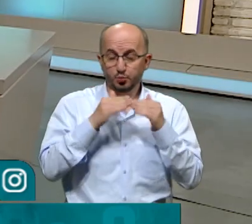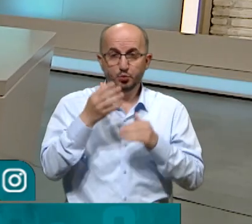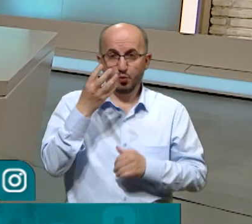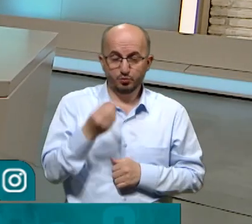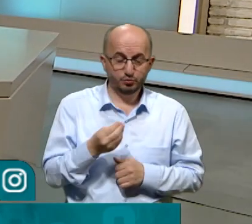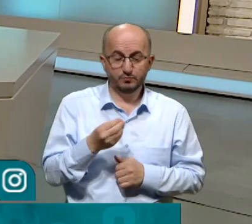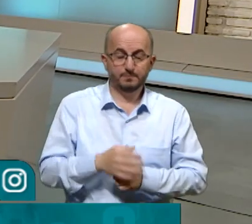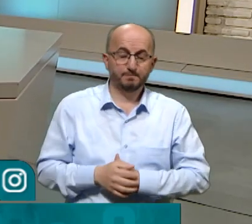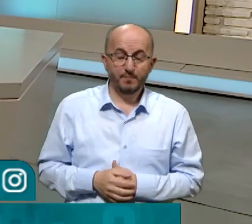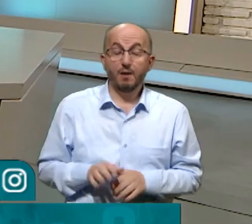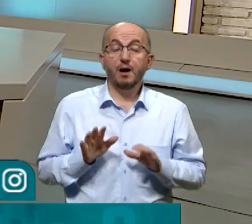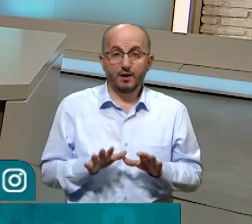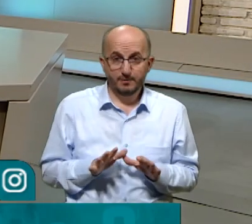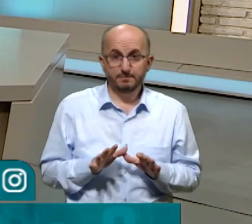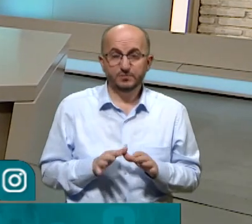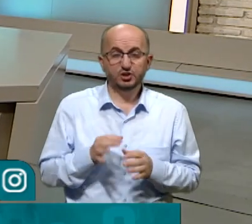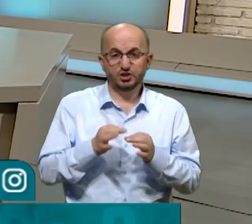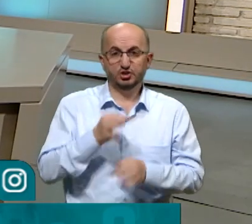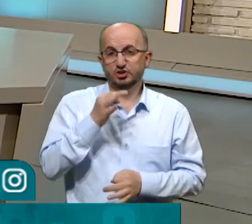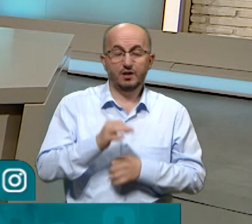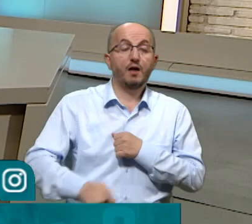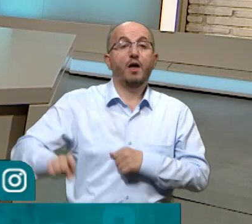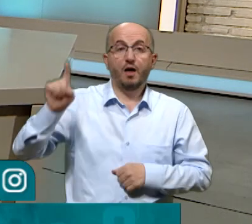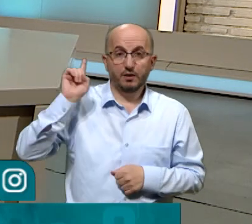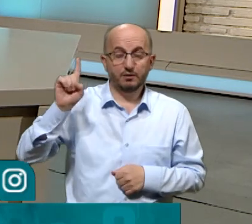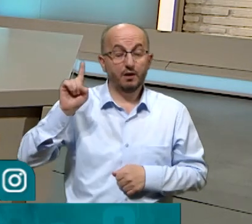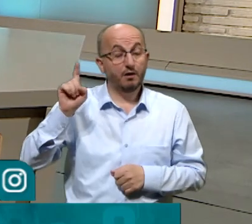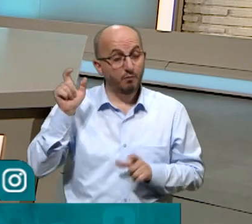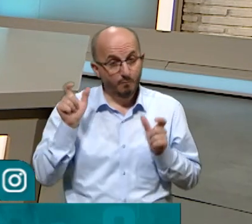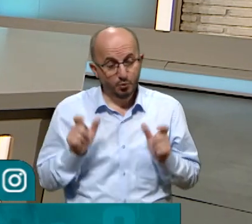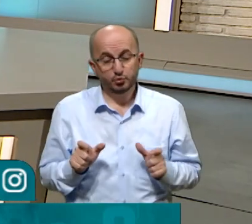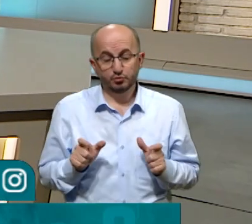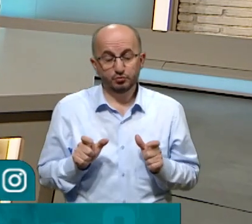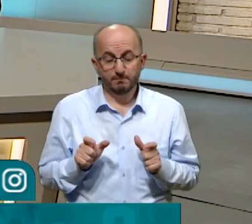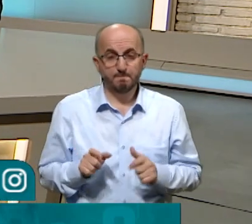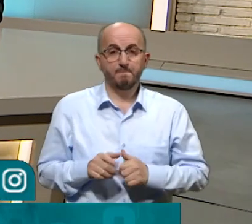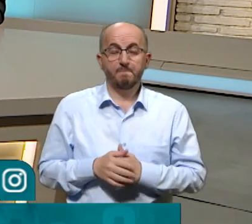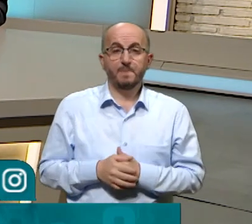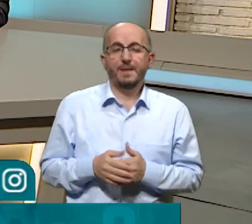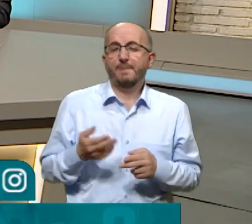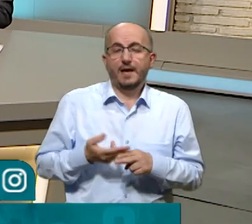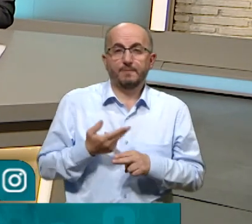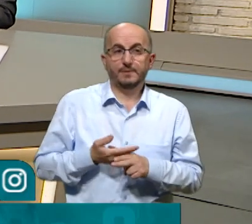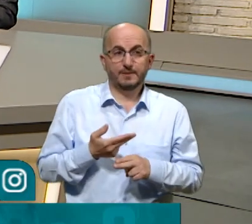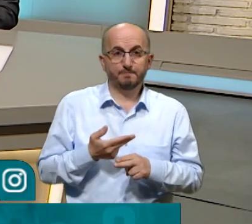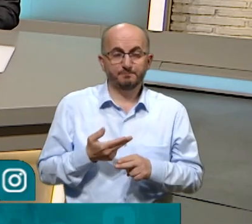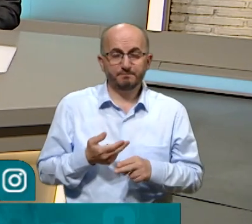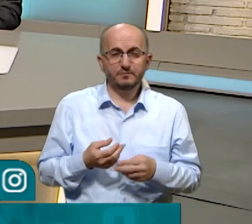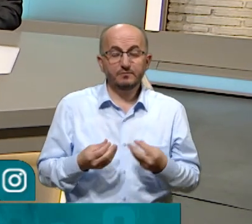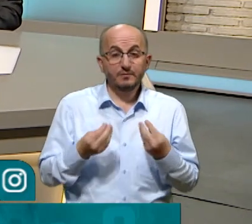Aslan kendisi yap ama kişi cenab-ı hak korusun Cenabı Hak Korkusuz diyelim ki